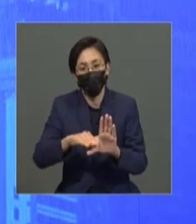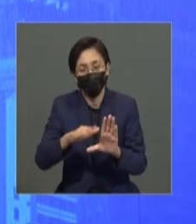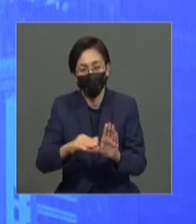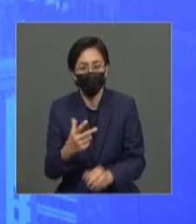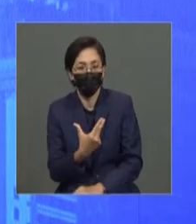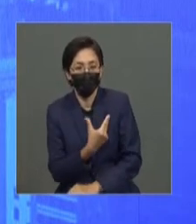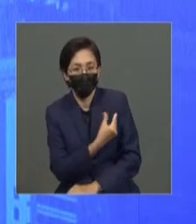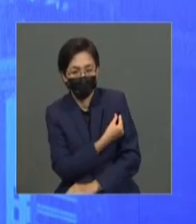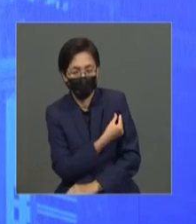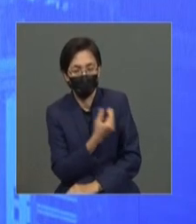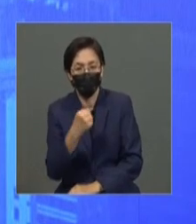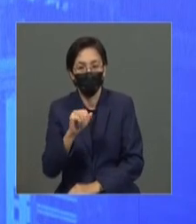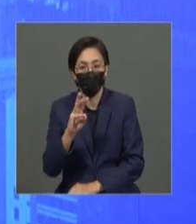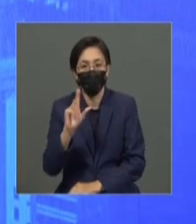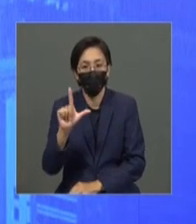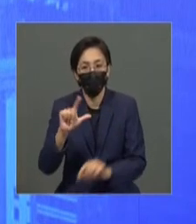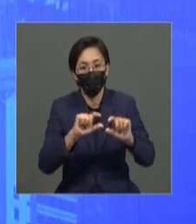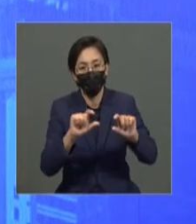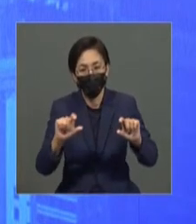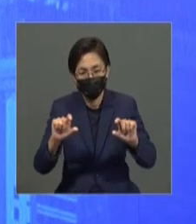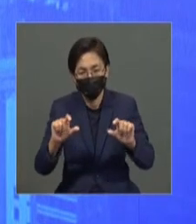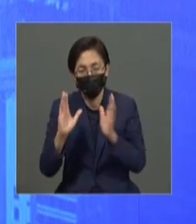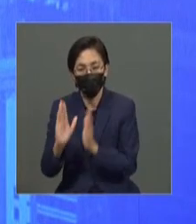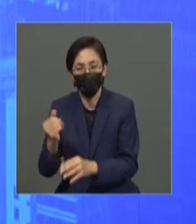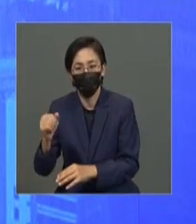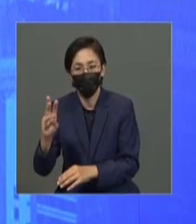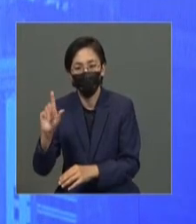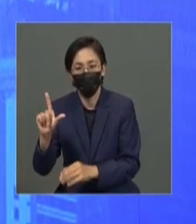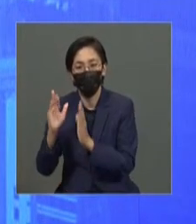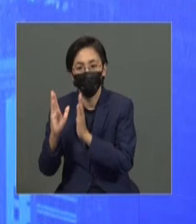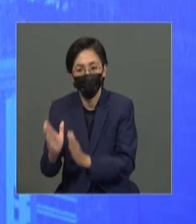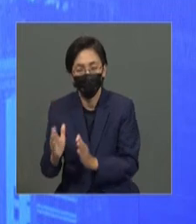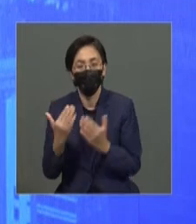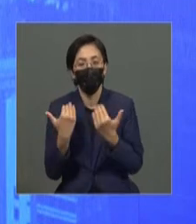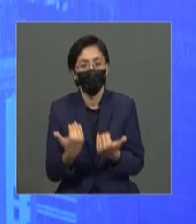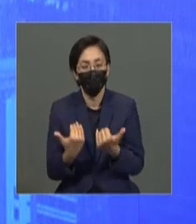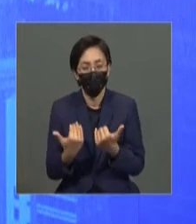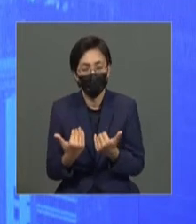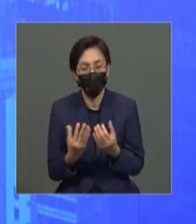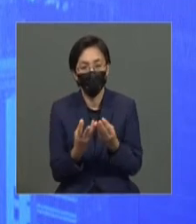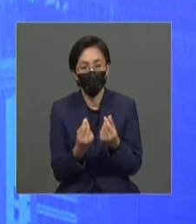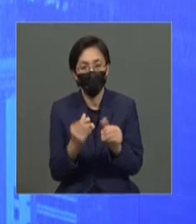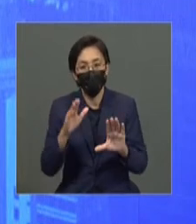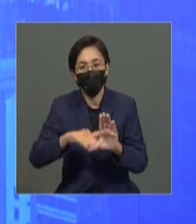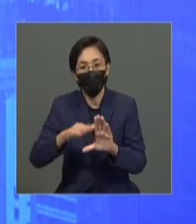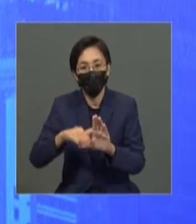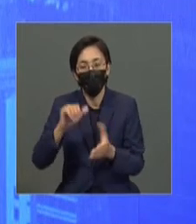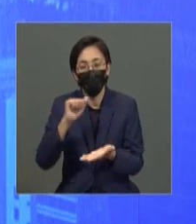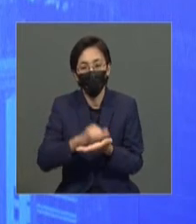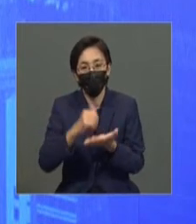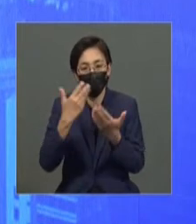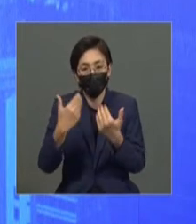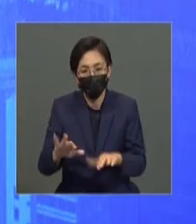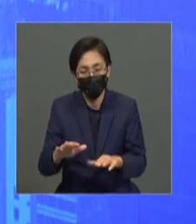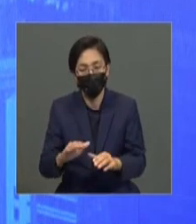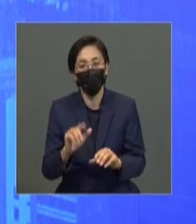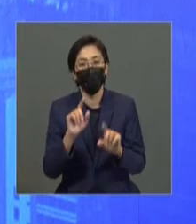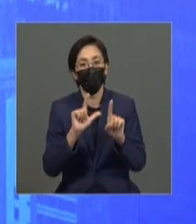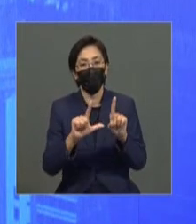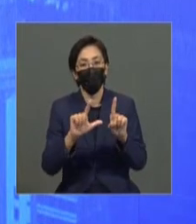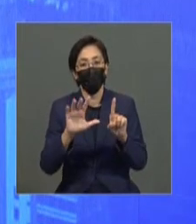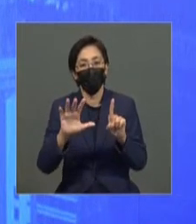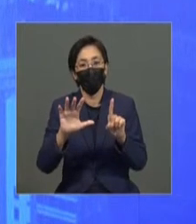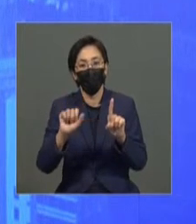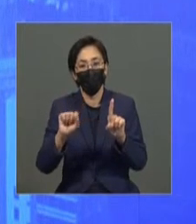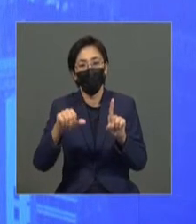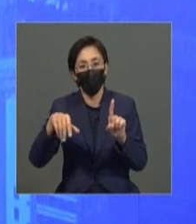ฉีดวัคซีน16ล้านโดสเพื่อ16ล้านคนเข้ามานะครับตัวเลขผู้ที่ลงทะเบียนจองเรียบร้อยแล้วตอนนี้เนี่ย1ล้าน